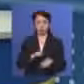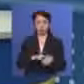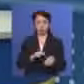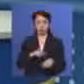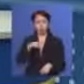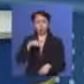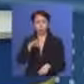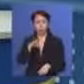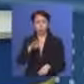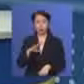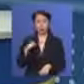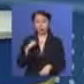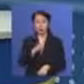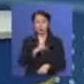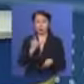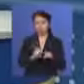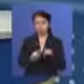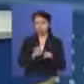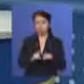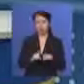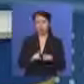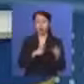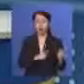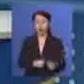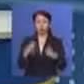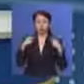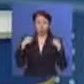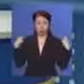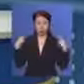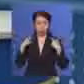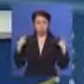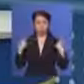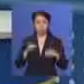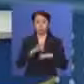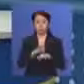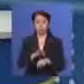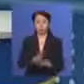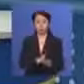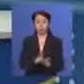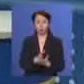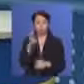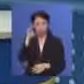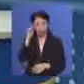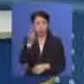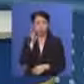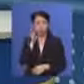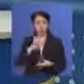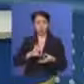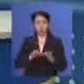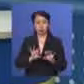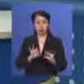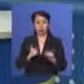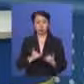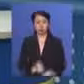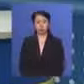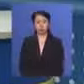Марат Тулебаев лично проверил готовность офицеров и сержантов к несению службы в вечернюю смену. Подробности в следующем